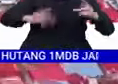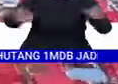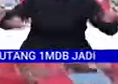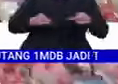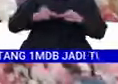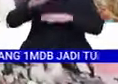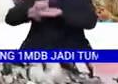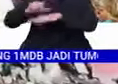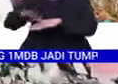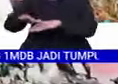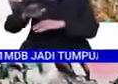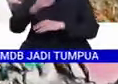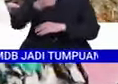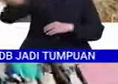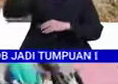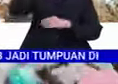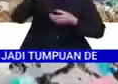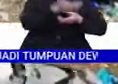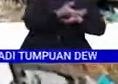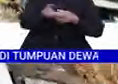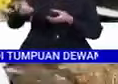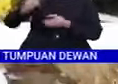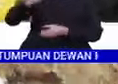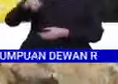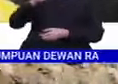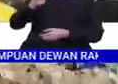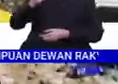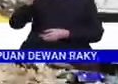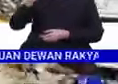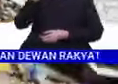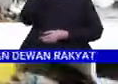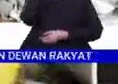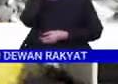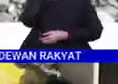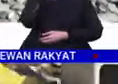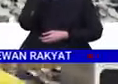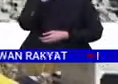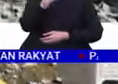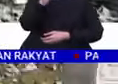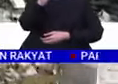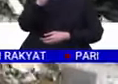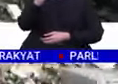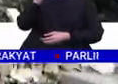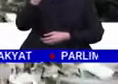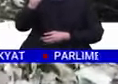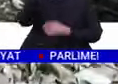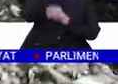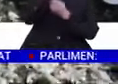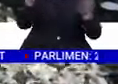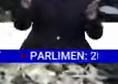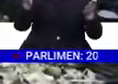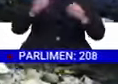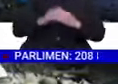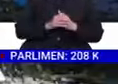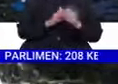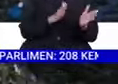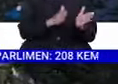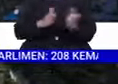pengarang jabatan Bombay dan penyelamat Malaysia jbpm negeri kenal saya ini Saigon memaklumkan ia antara